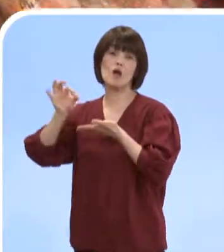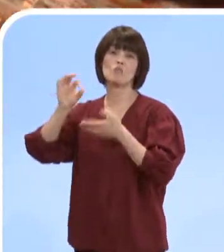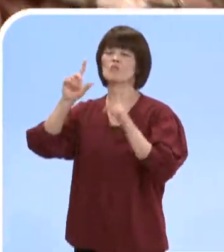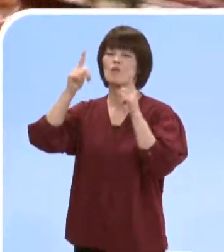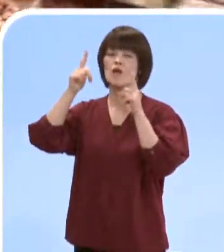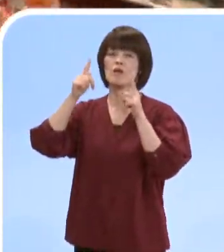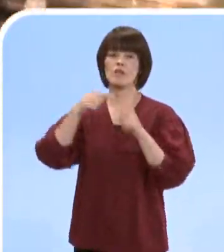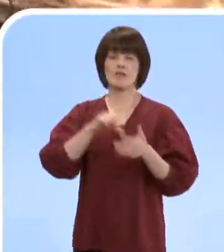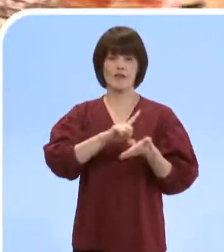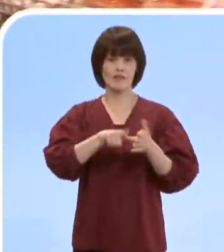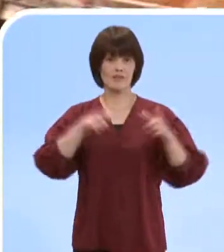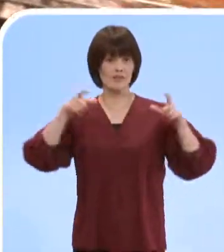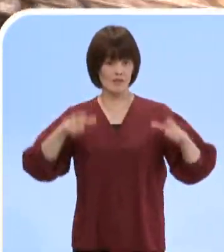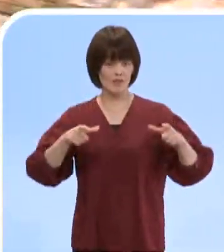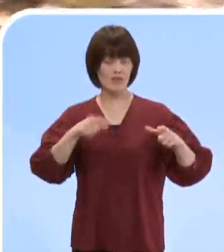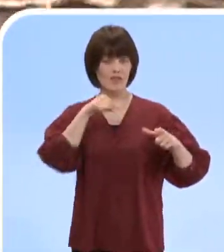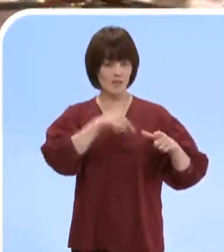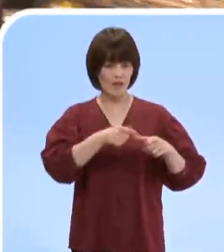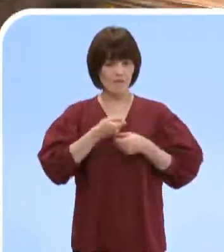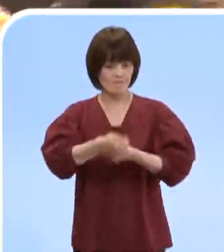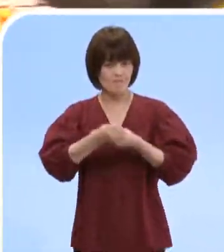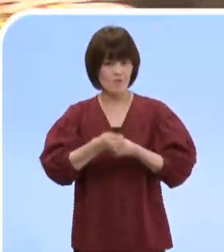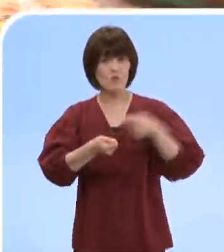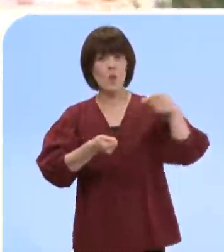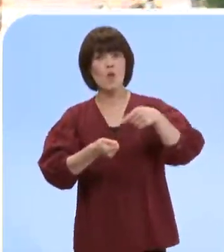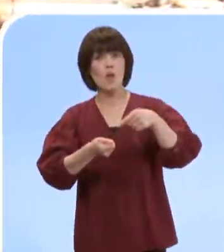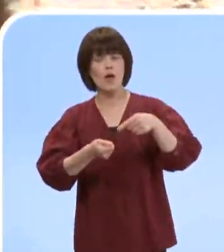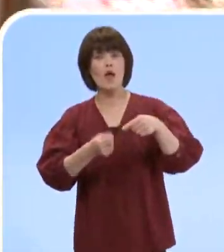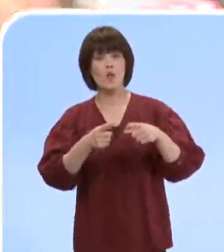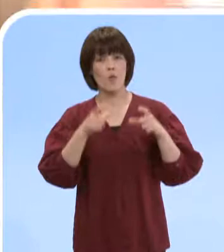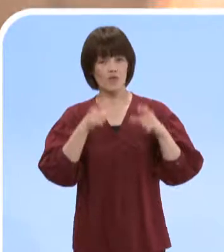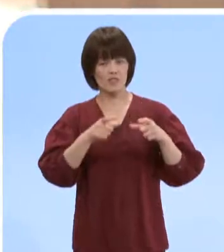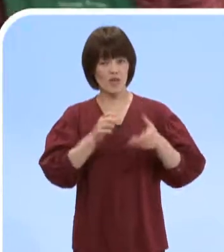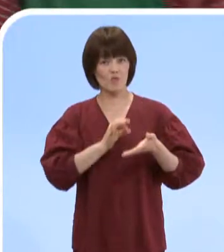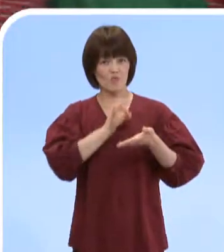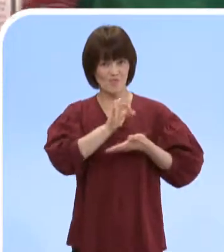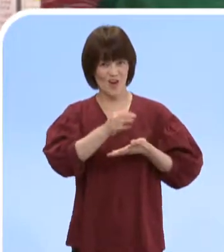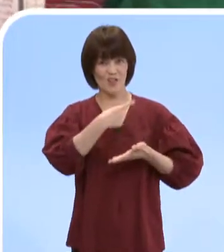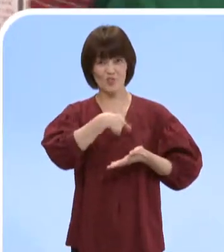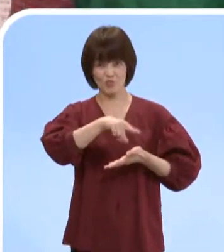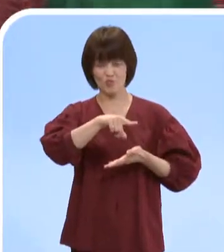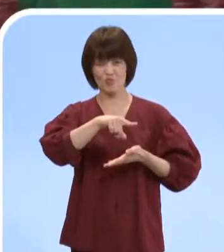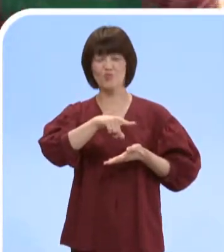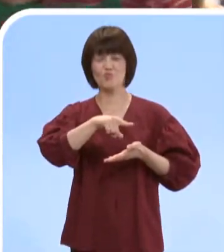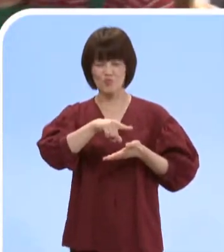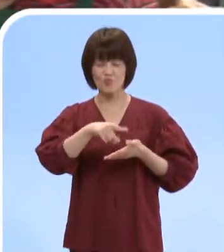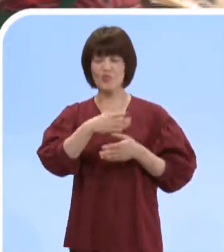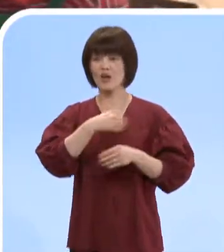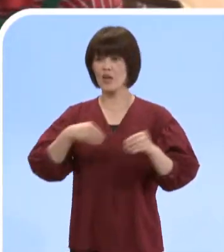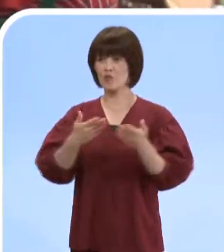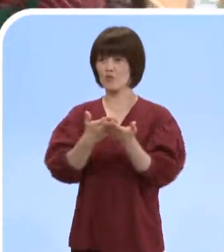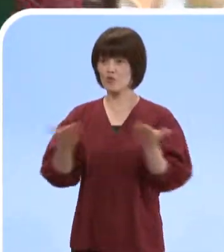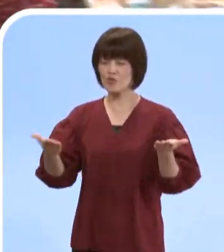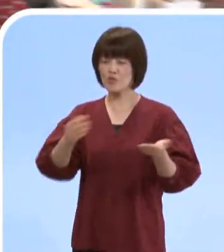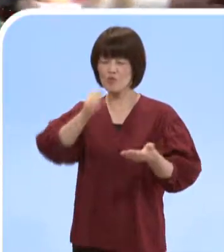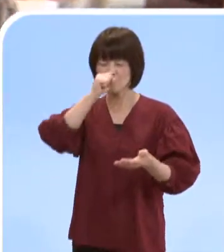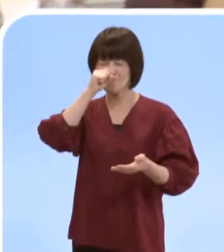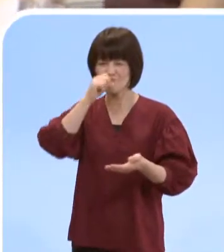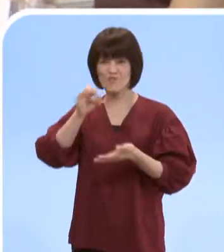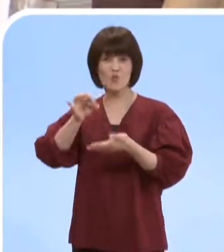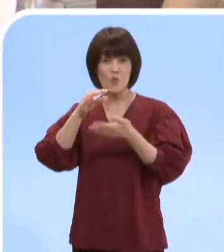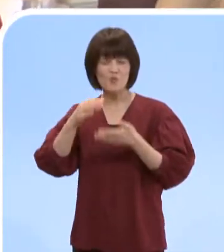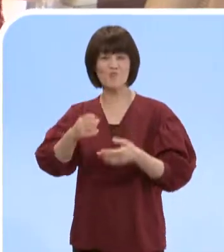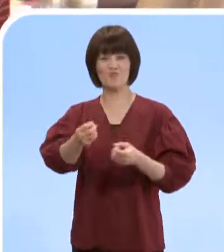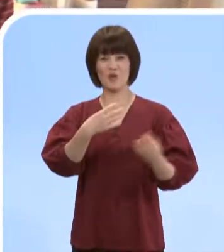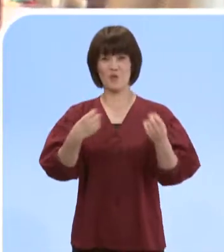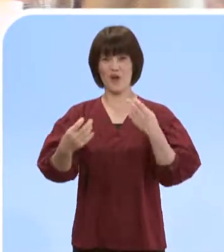か材料でいろんなチェーンソーを使ったりそういう工具の分も地域の金物屋さんとか道具屋さんに行くんで地域のスーパーさんにはいいですね